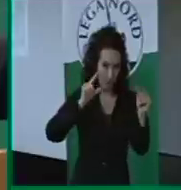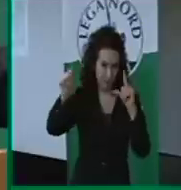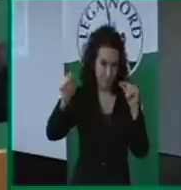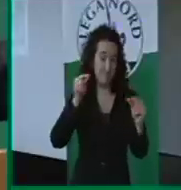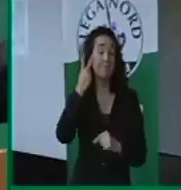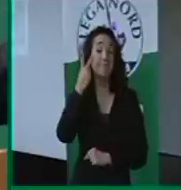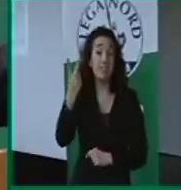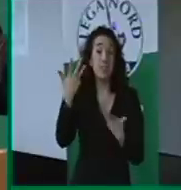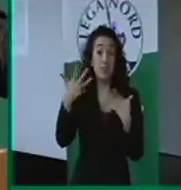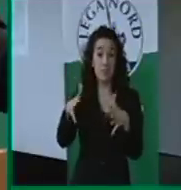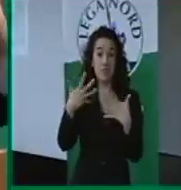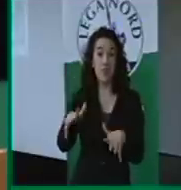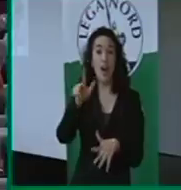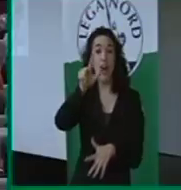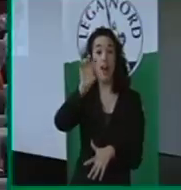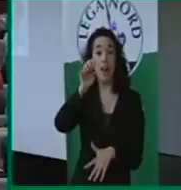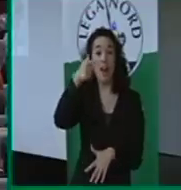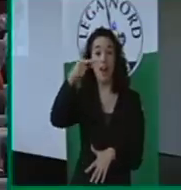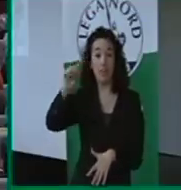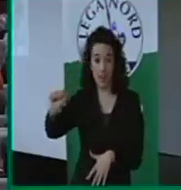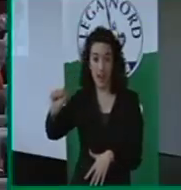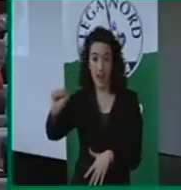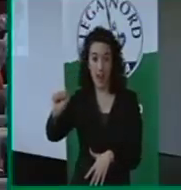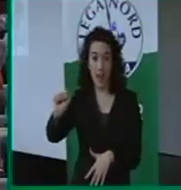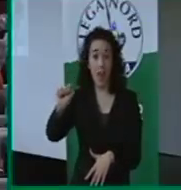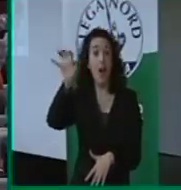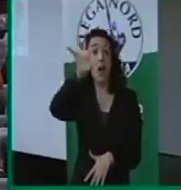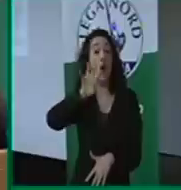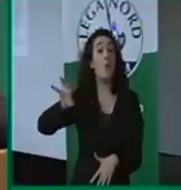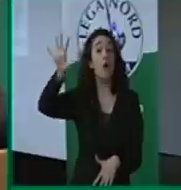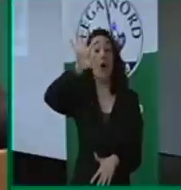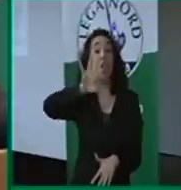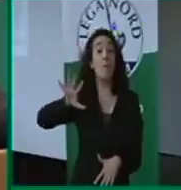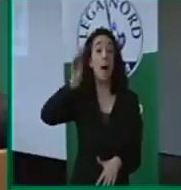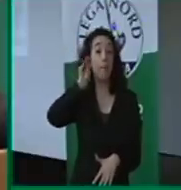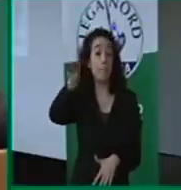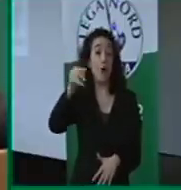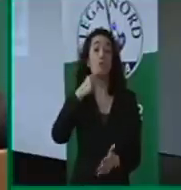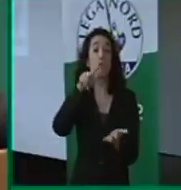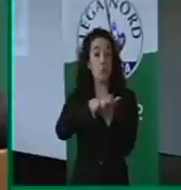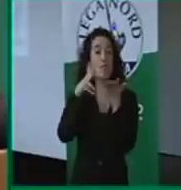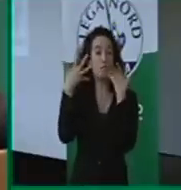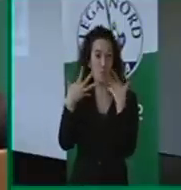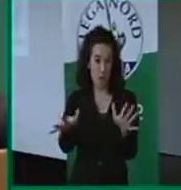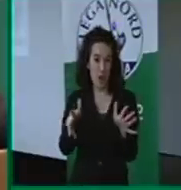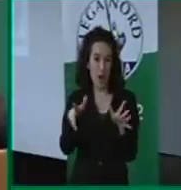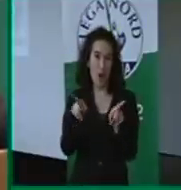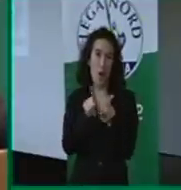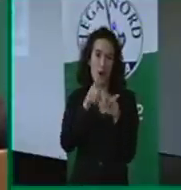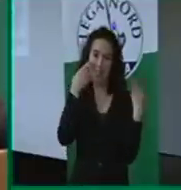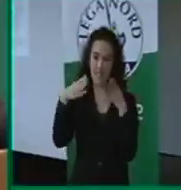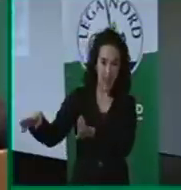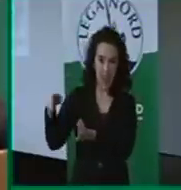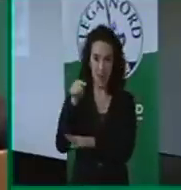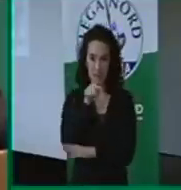che già al nostro simpatico Enrico Letta hanno già promesso il posto in Europa In modo tale da tenerlo bello Salvo e bello a posto